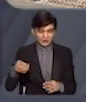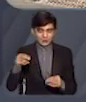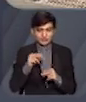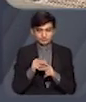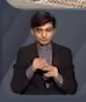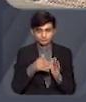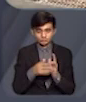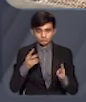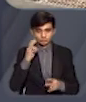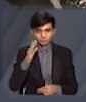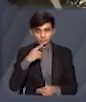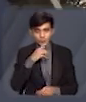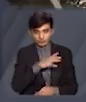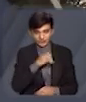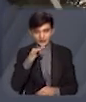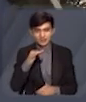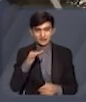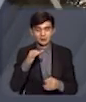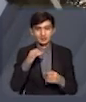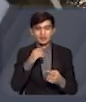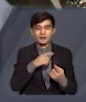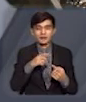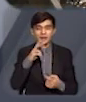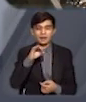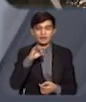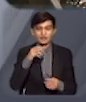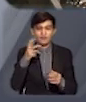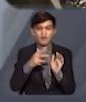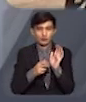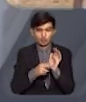отыр. Сондай-ақ жеке инвестиция көздерінен 800 миллиард теңге